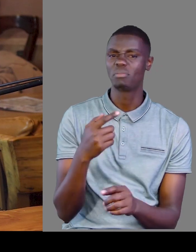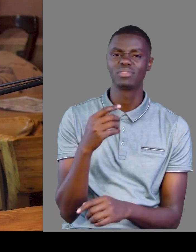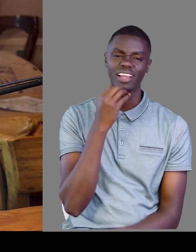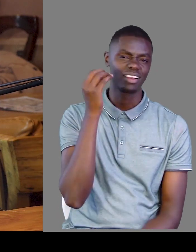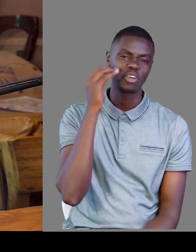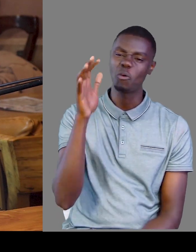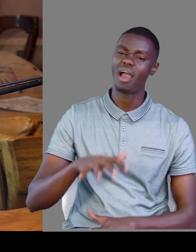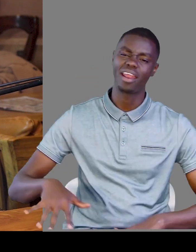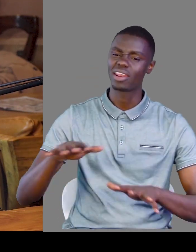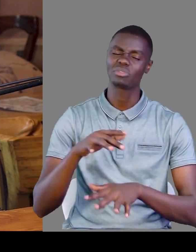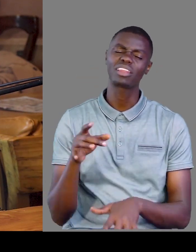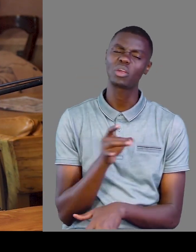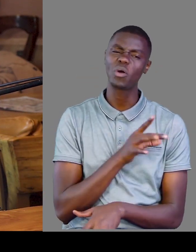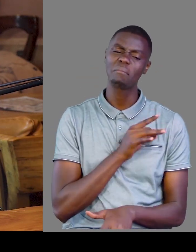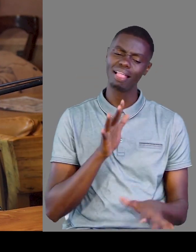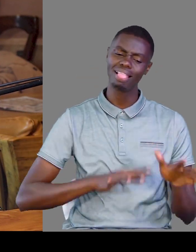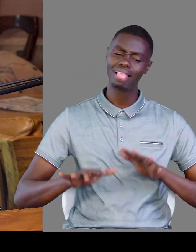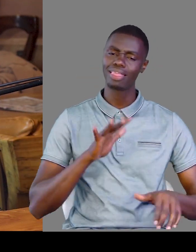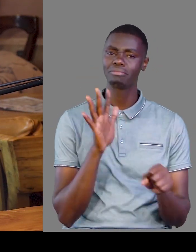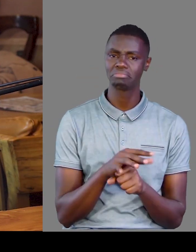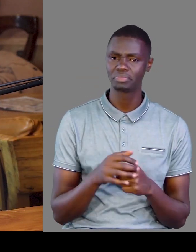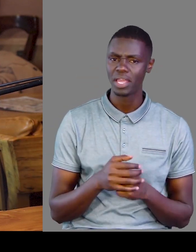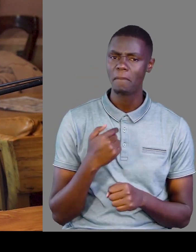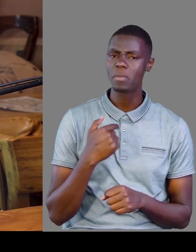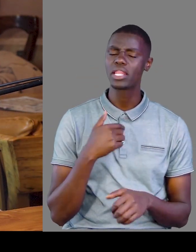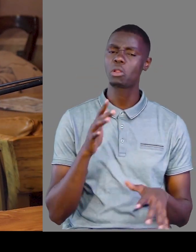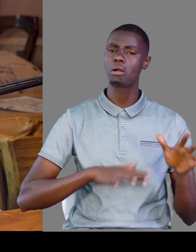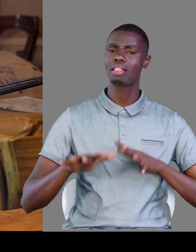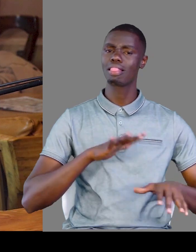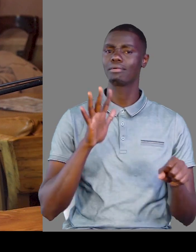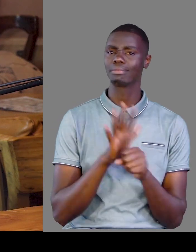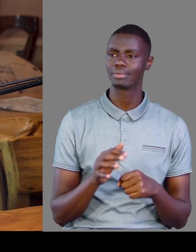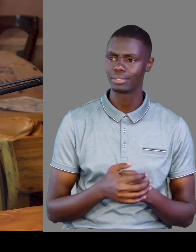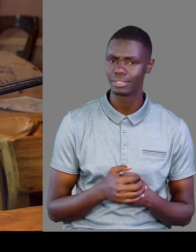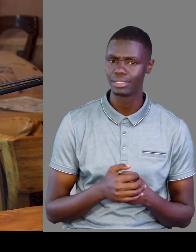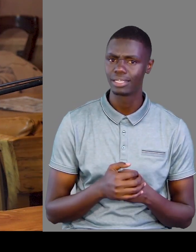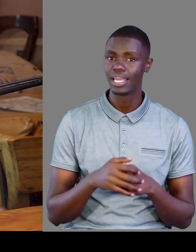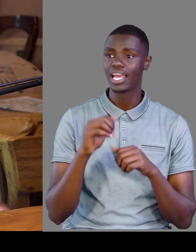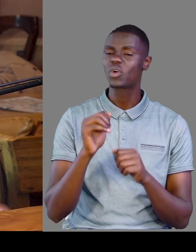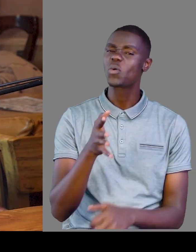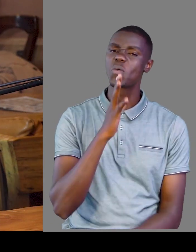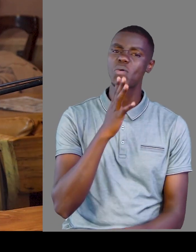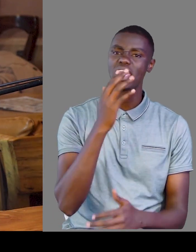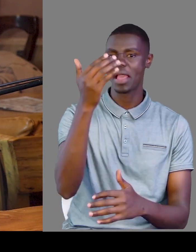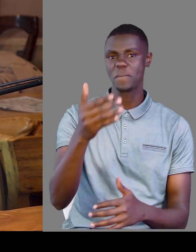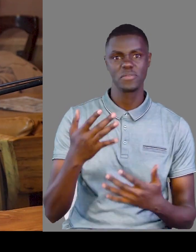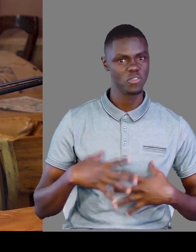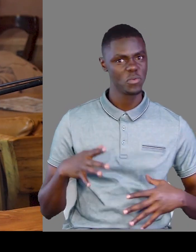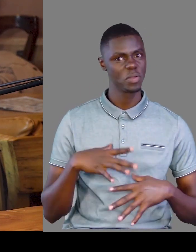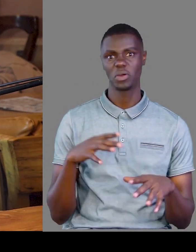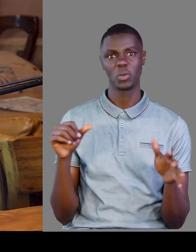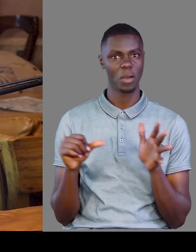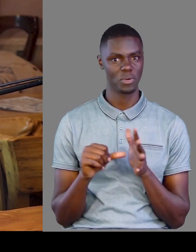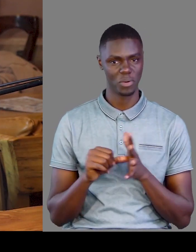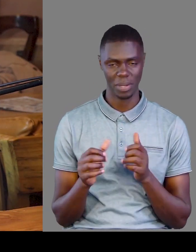Deadly. Funny enough. Niligrow kama ni muoga Deadly. So hata hiyo kuweza kuongea mbele ya watu ilikuwa kesi.